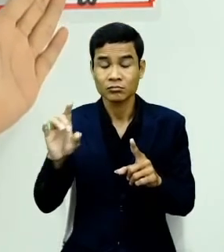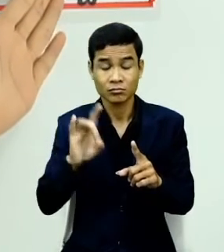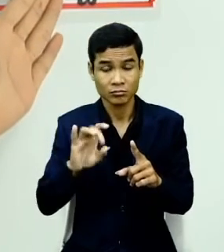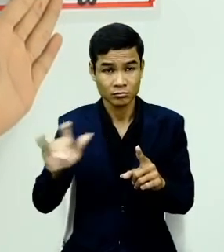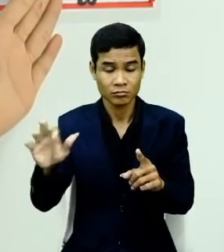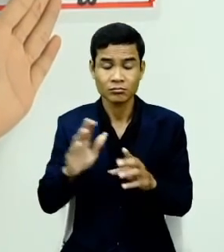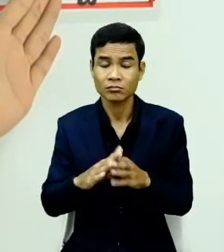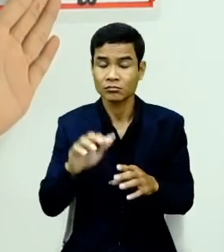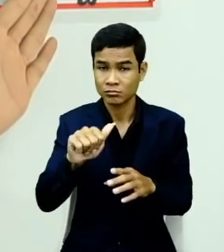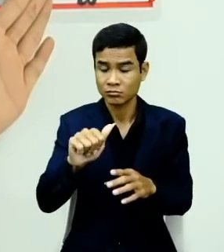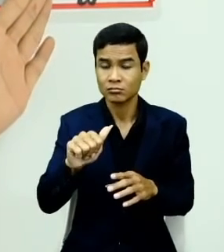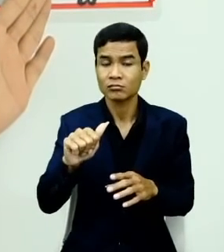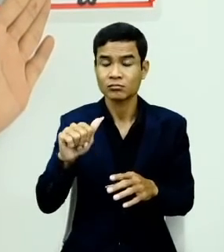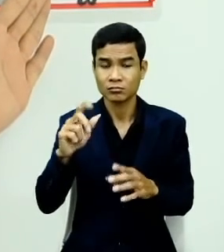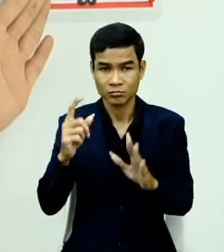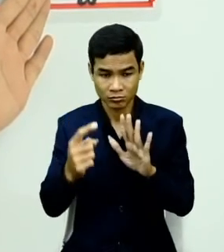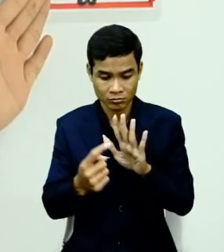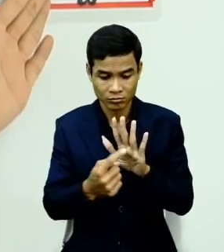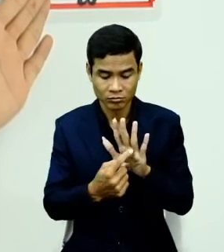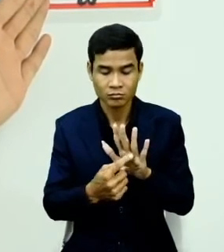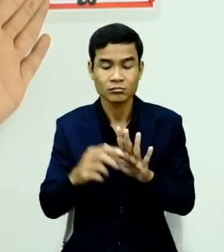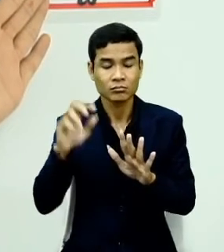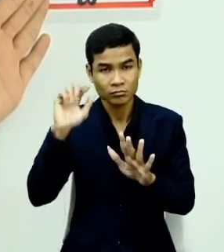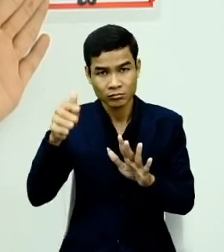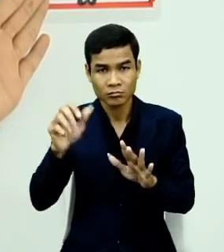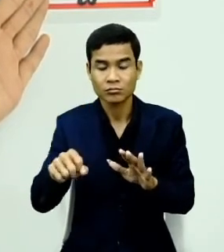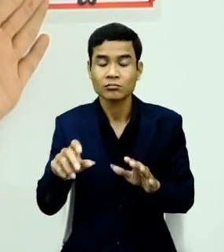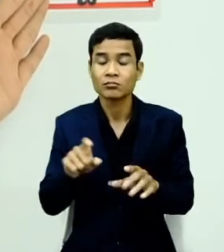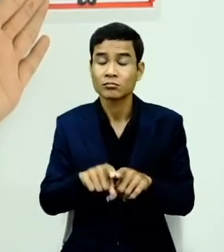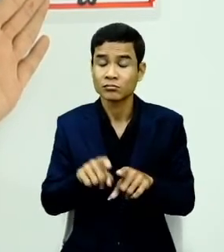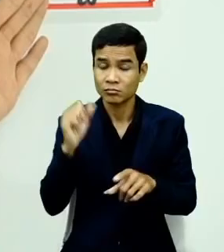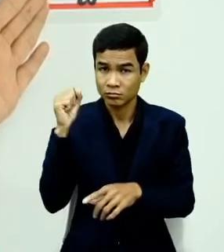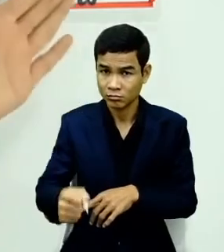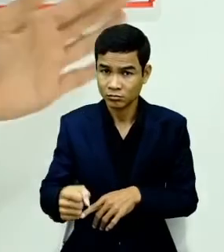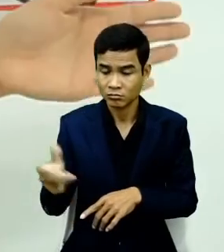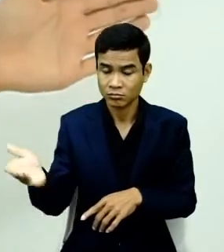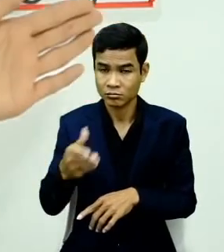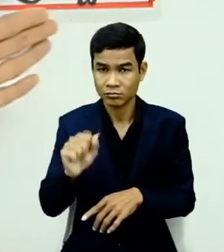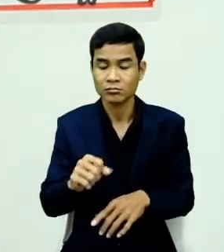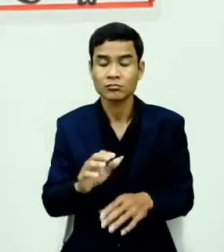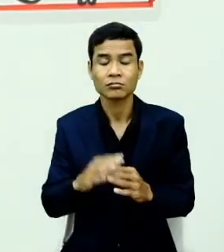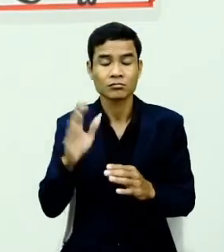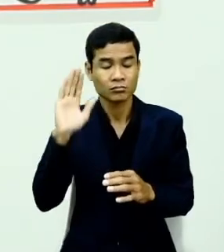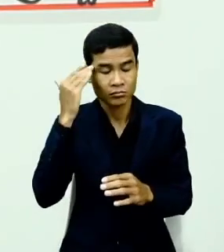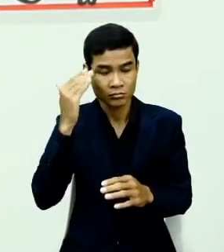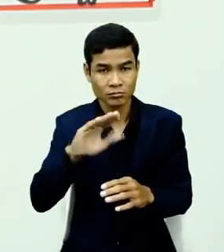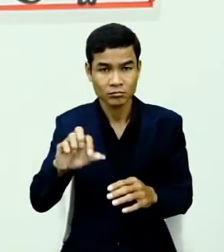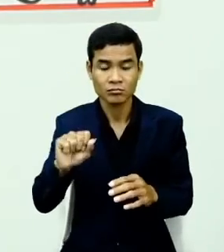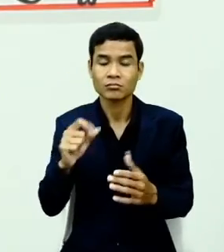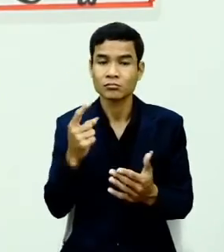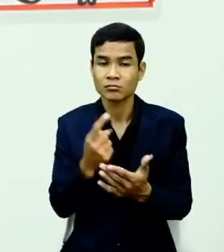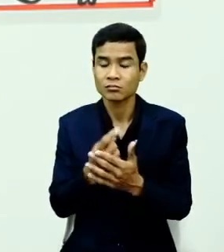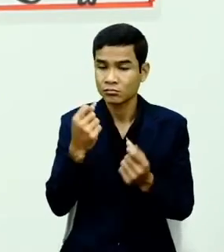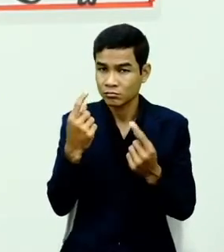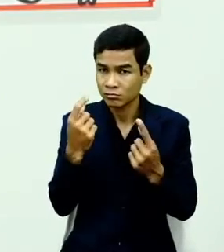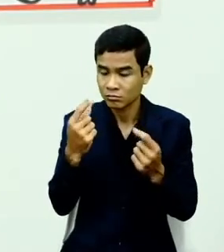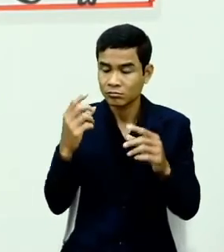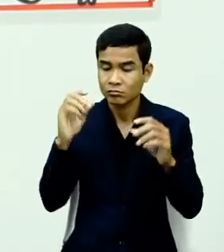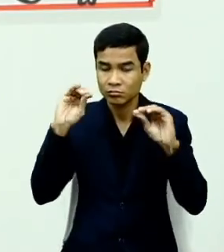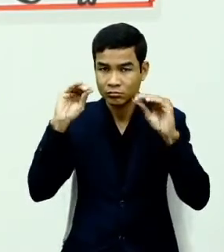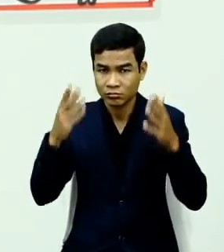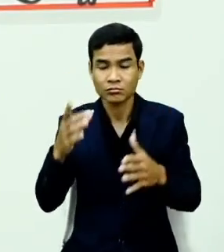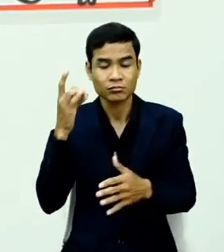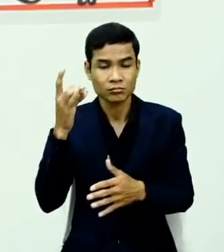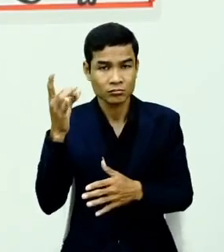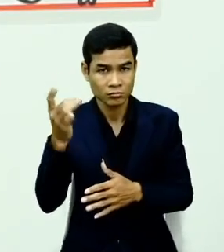តើយើងត្រូវបំពេញព្យញ្ជនៈអ្វីដើម្បីបានជាពាក្យញញួរដែរចាតើសង្ឃឹមថាកូនប្រកបជាយល់នៅអ្វីដែលអ្នកគ្រូបានណែ